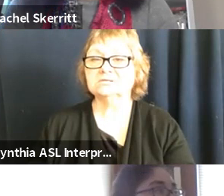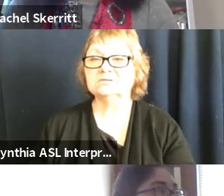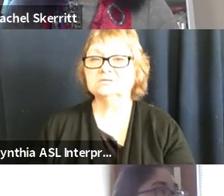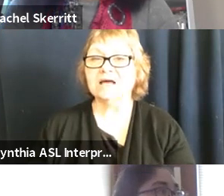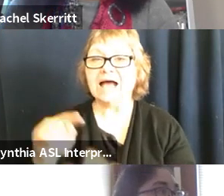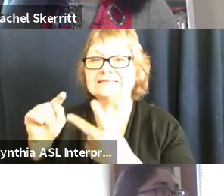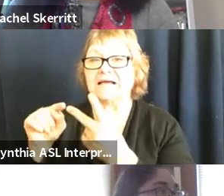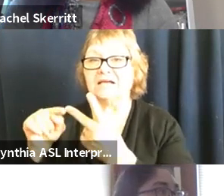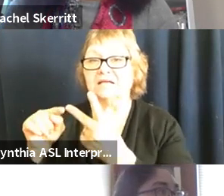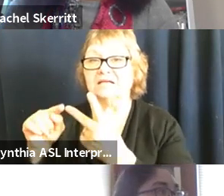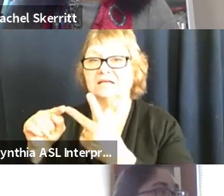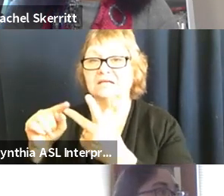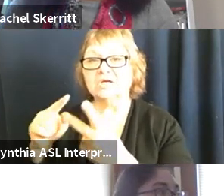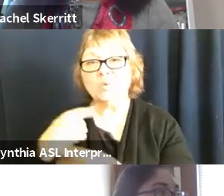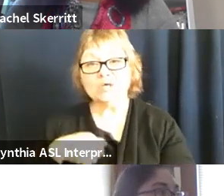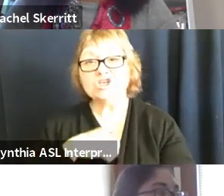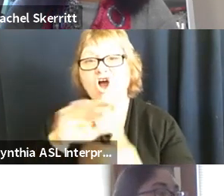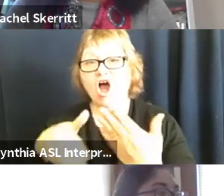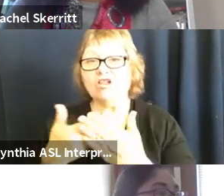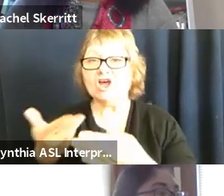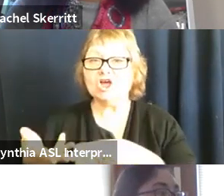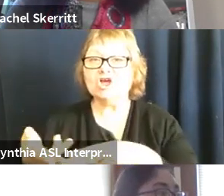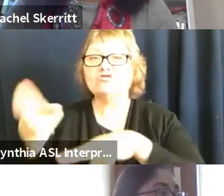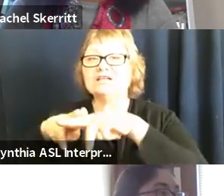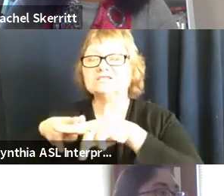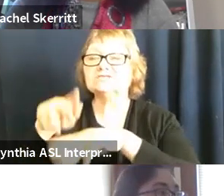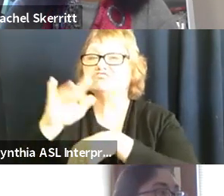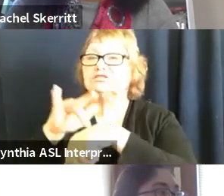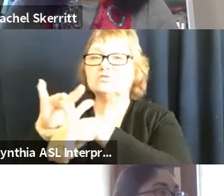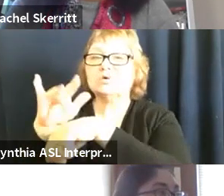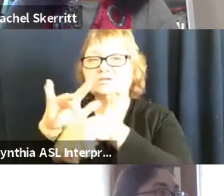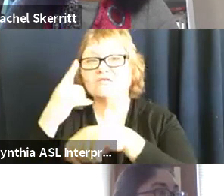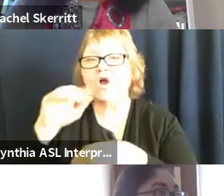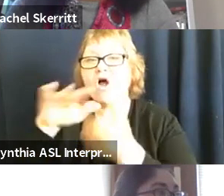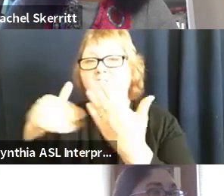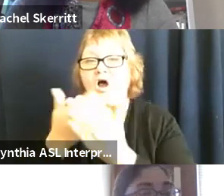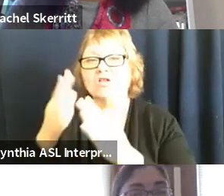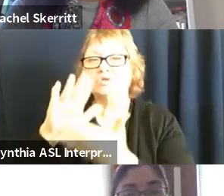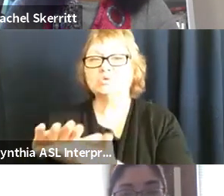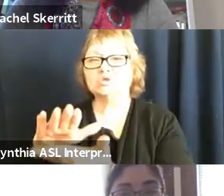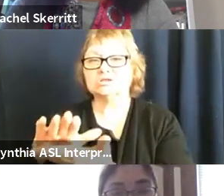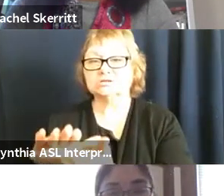second, we should all increase all the resources in all the BPS school. In that case, 继续。